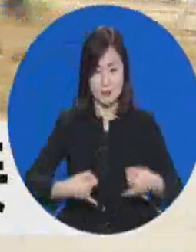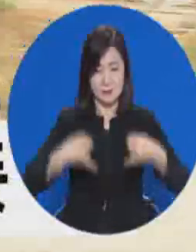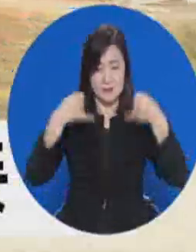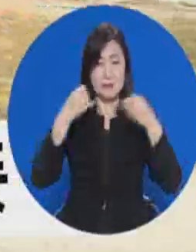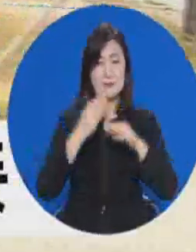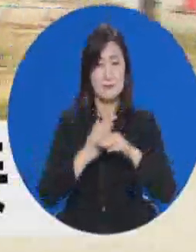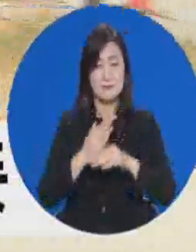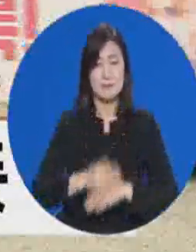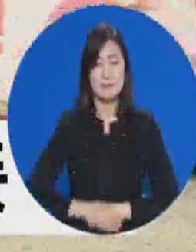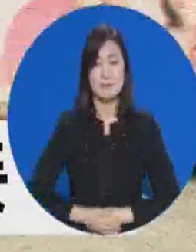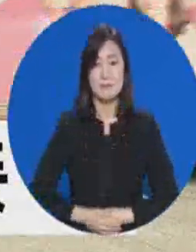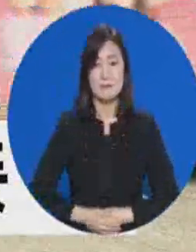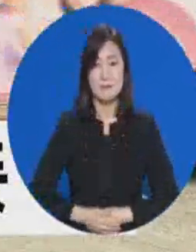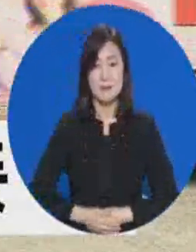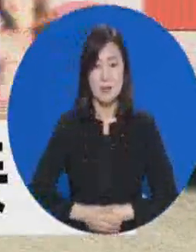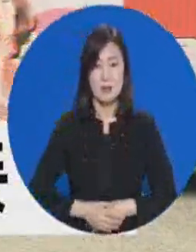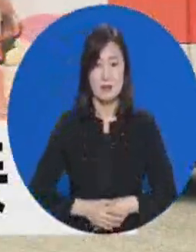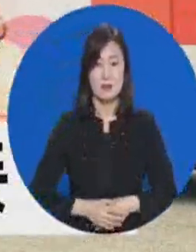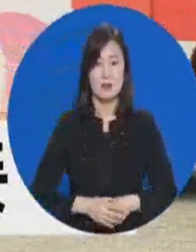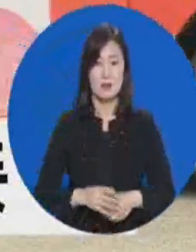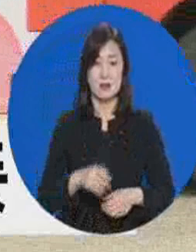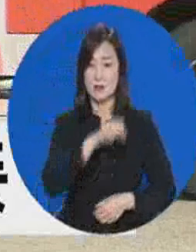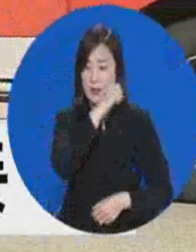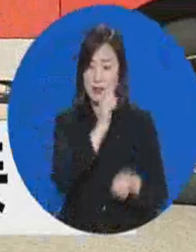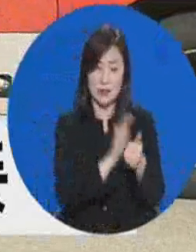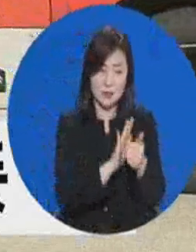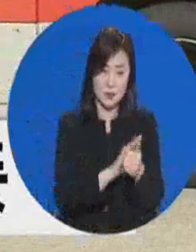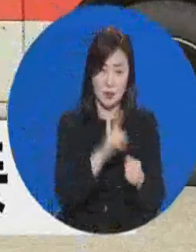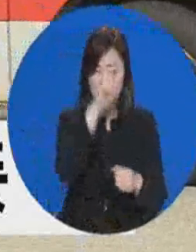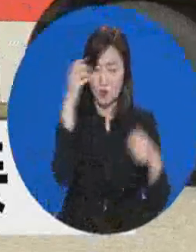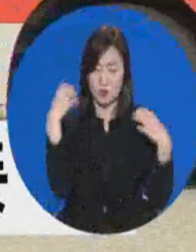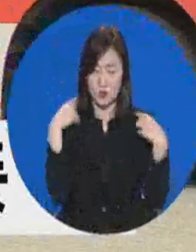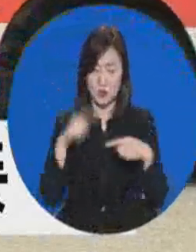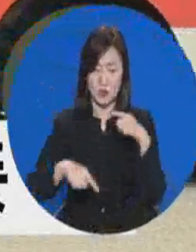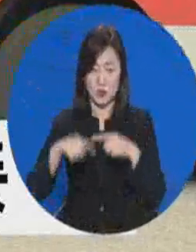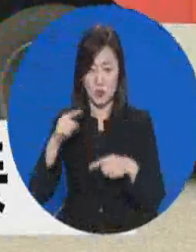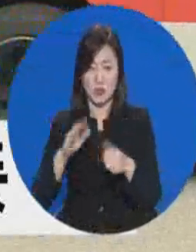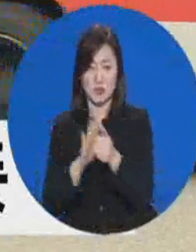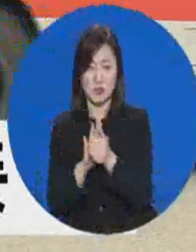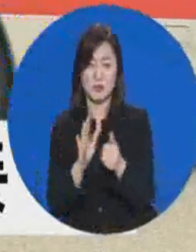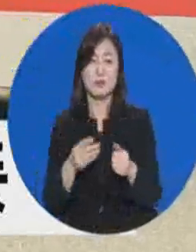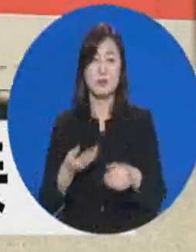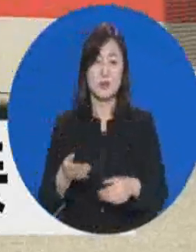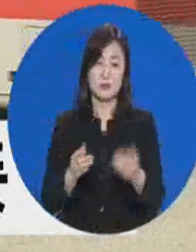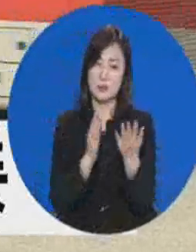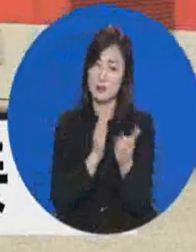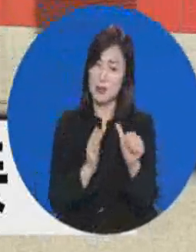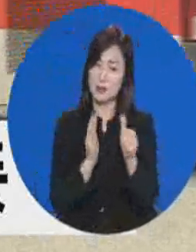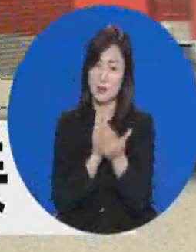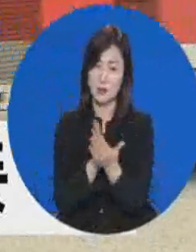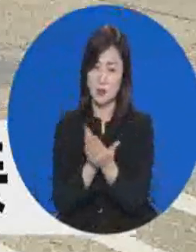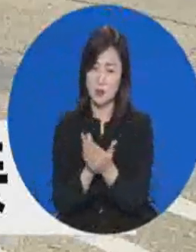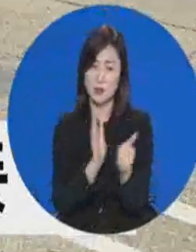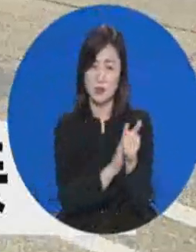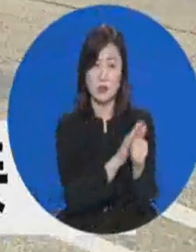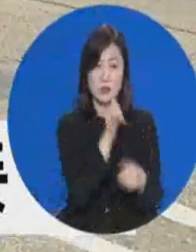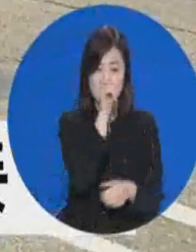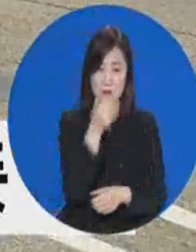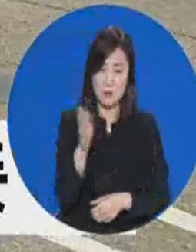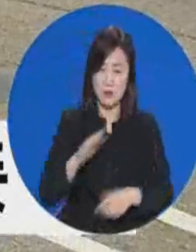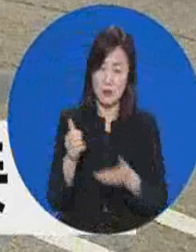있습니다. 재정지원금 등 정부와 전남도 목포시에서 다섯 종류의 지원을 받고 있지만